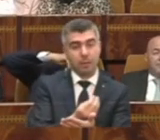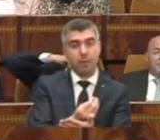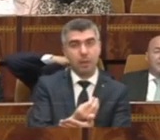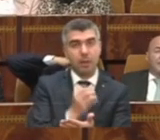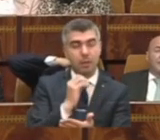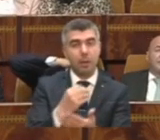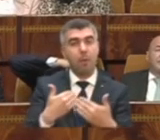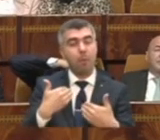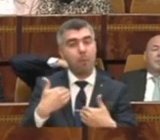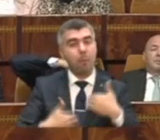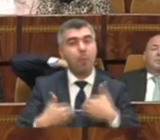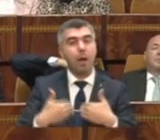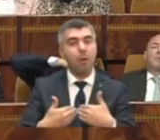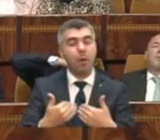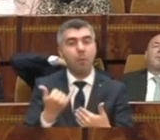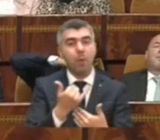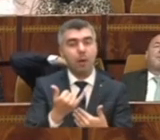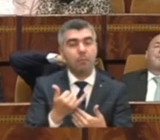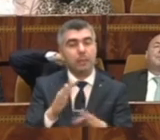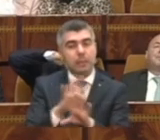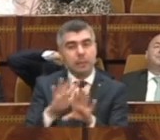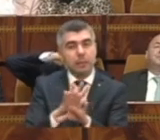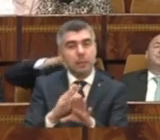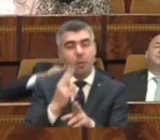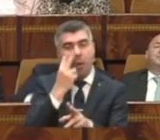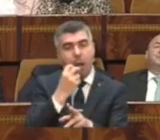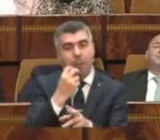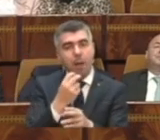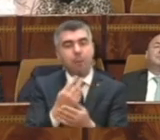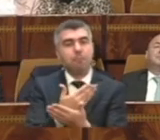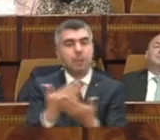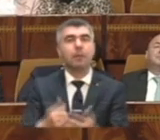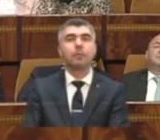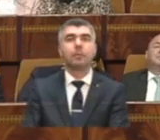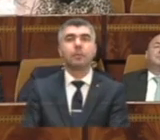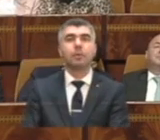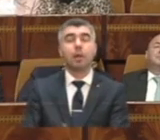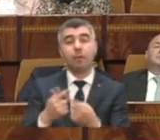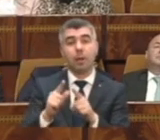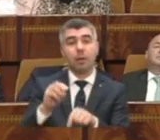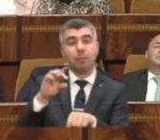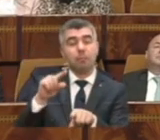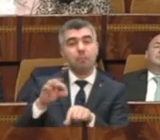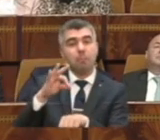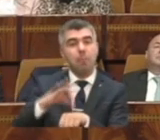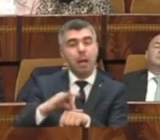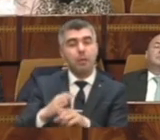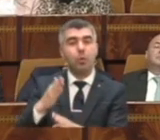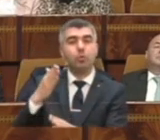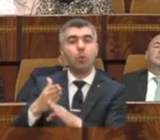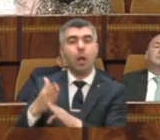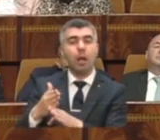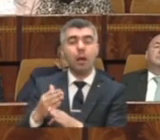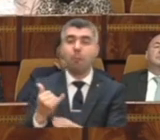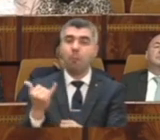للأطفال المعاقين وأطفال التوحد والأطفال المكفوفين إلى آخره، وكذا الأطفال المرضى بداء السكري أصبح